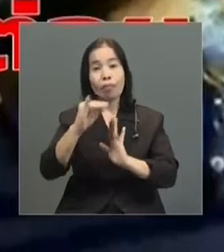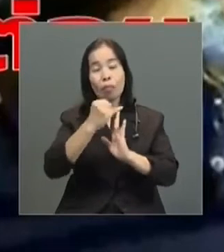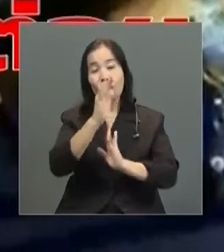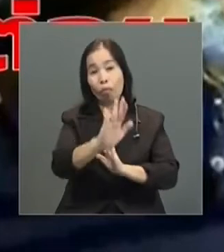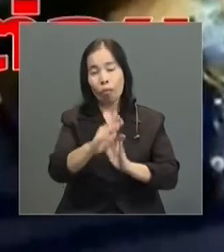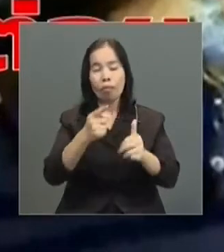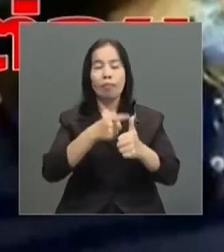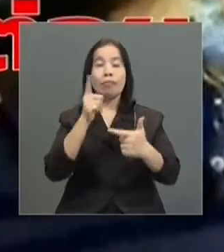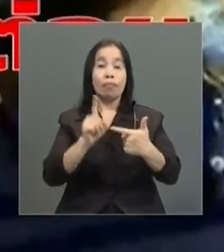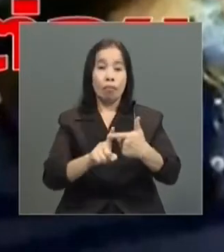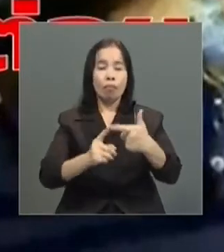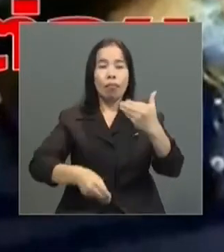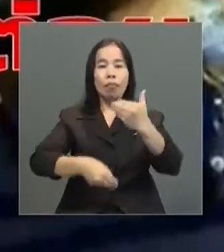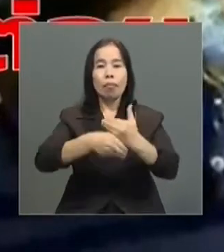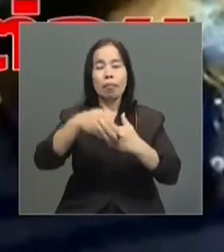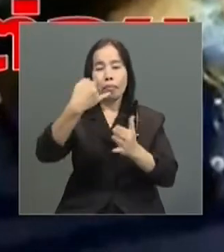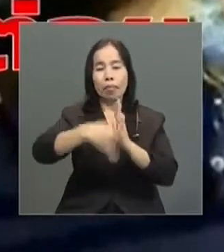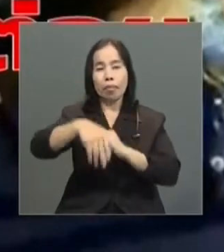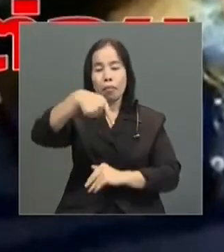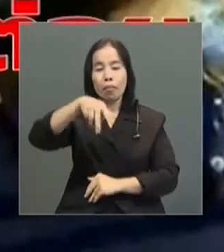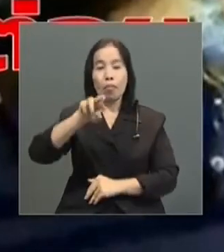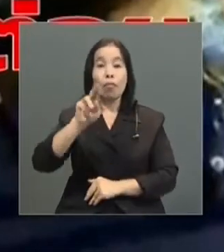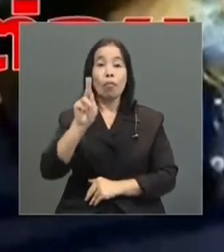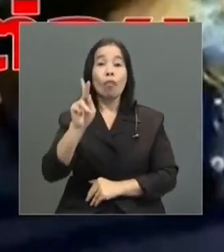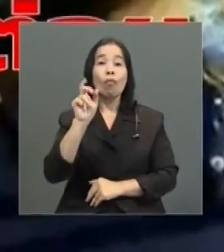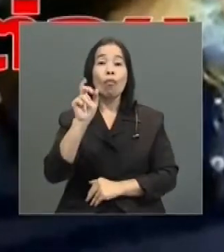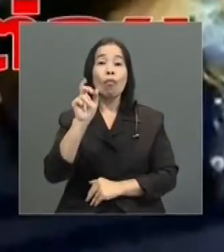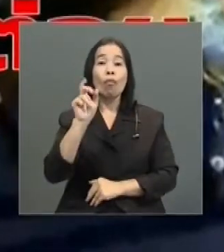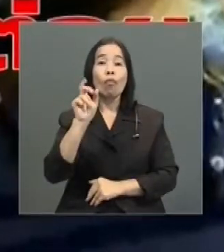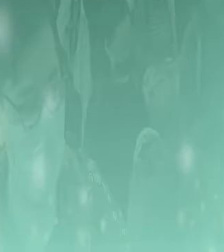หรือเพิ่มเติมผิดตามพรกฉุกเฉินเช่นเดียวกัน